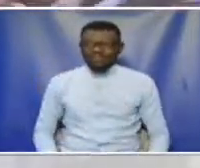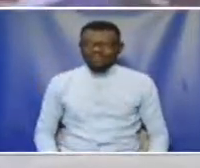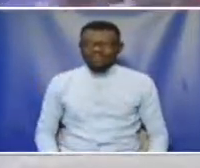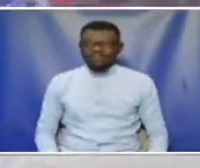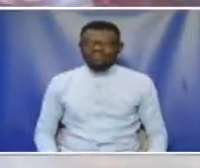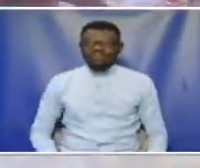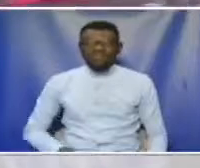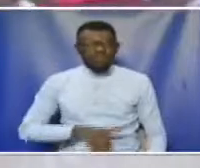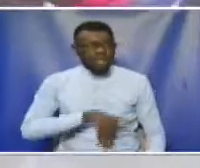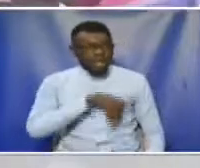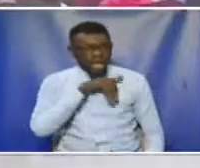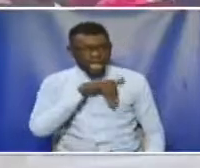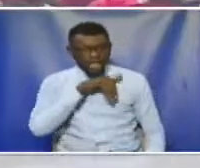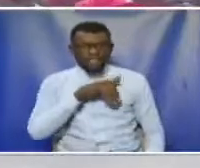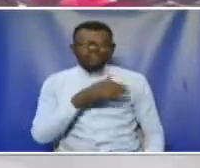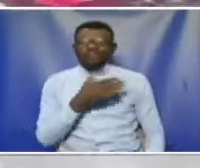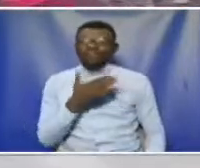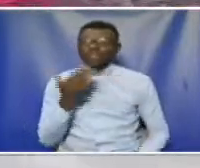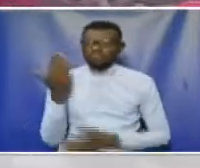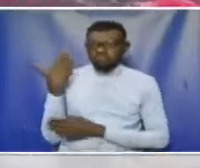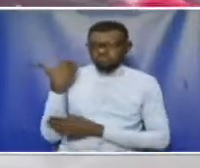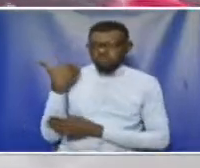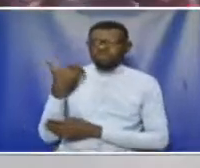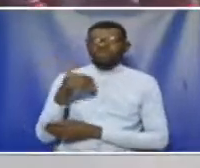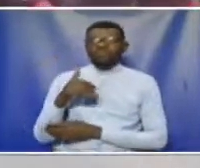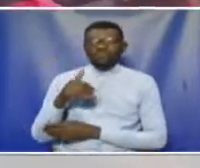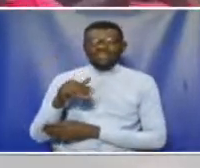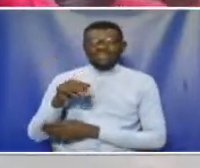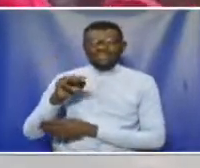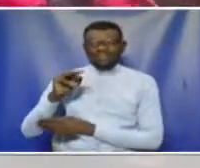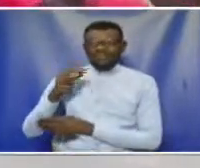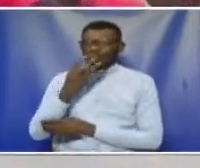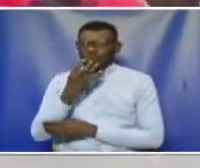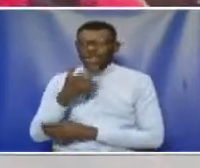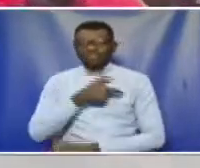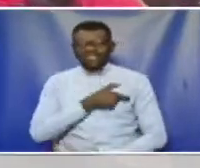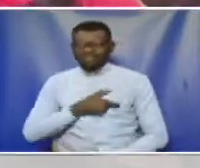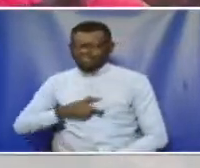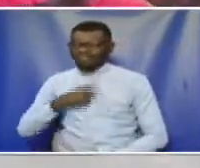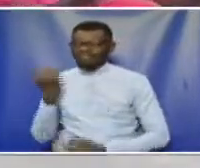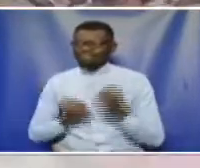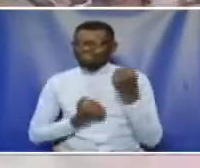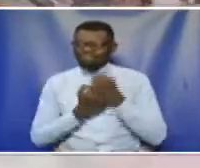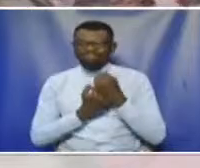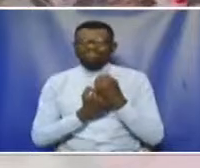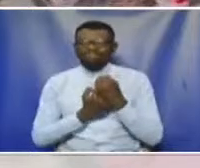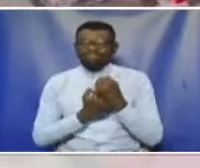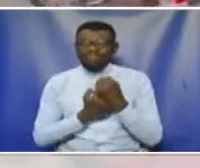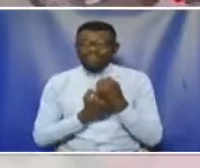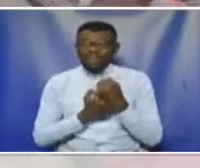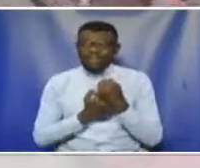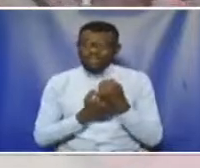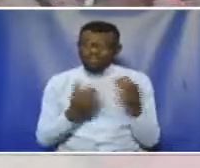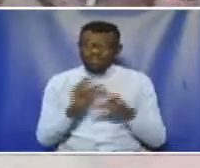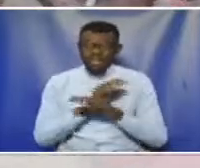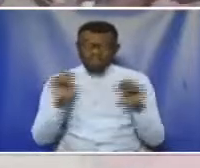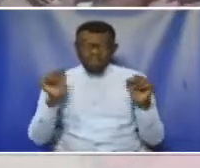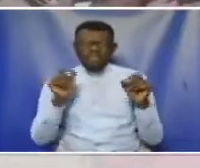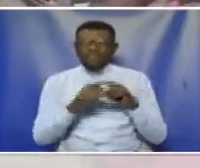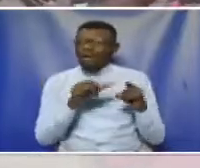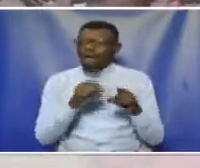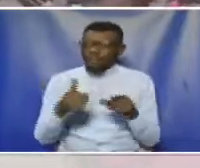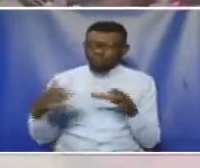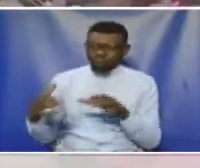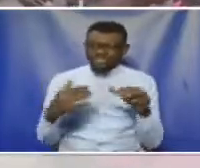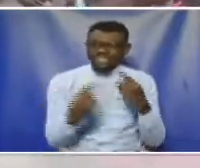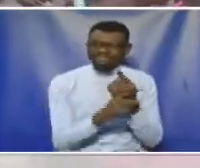Ziara ya Odinga ikiwa siku chache baada ya kutawazwa na wajumbe wa ODM kugombea kiti cha urais na pia kupokea ungwaji mkono kutoka kwa vyama tanzu